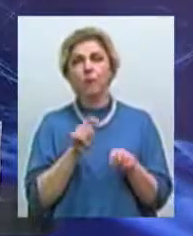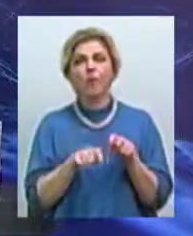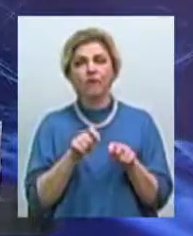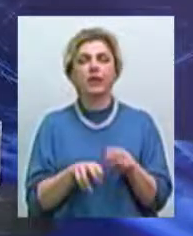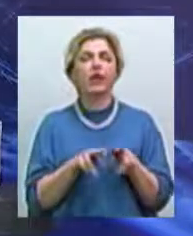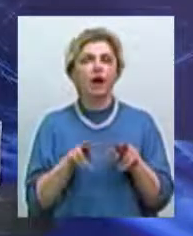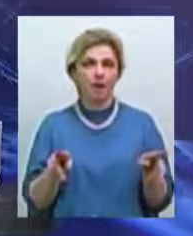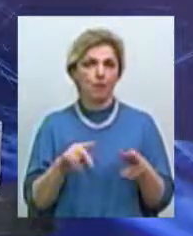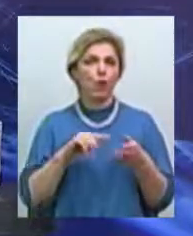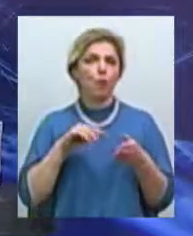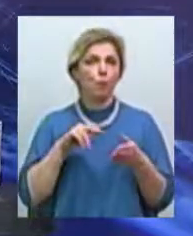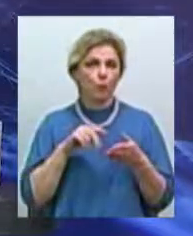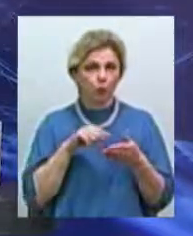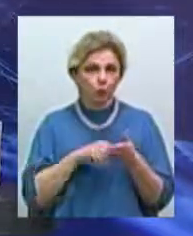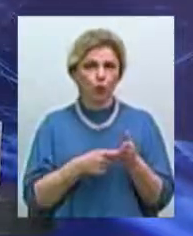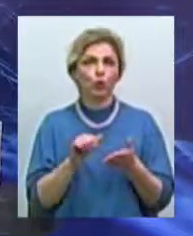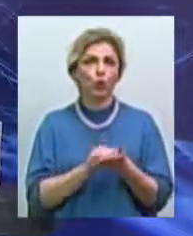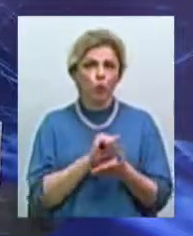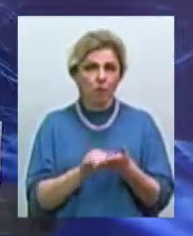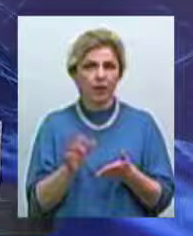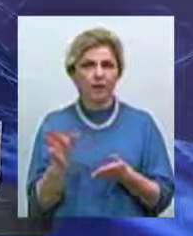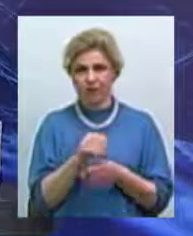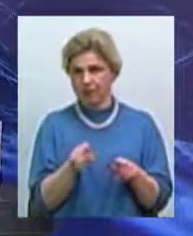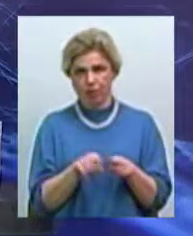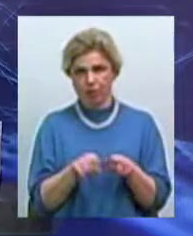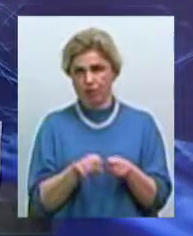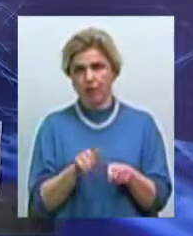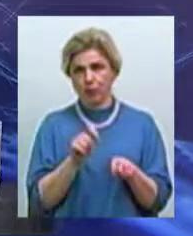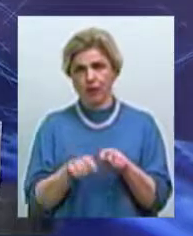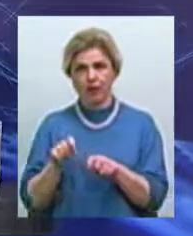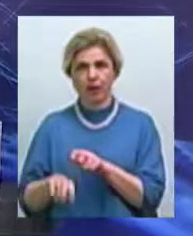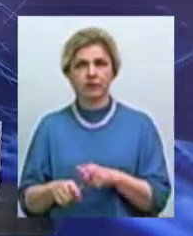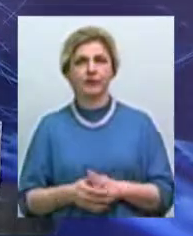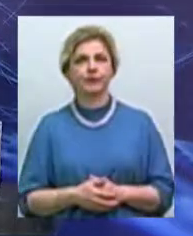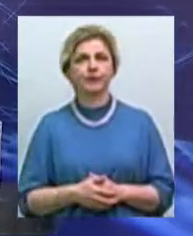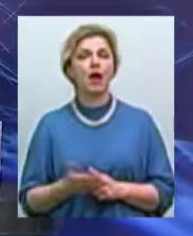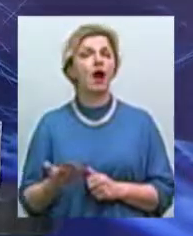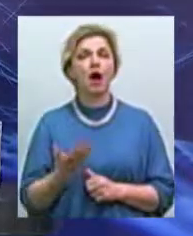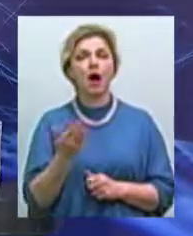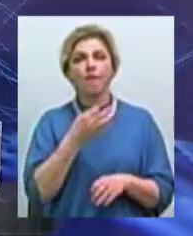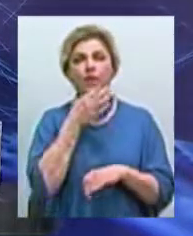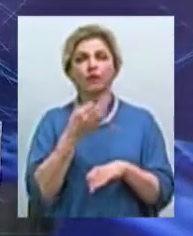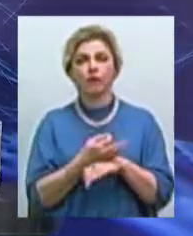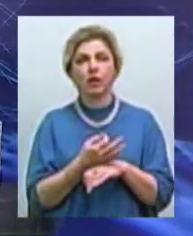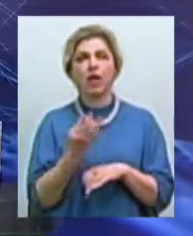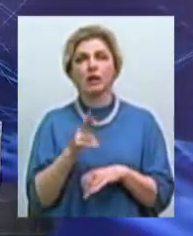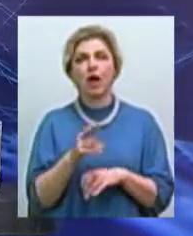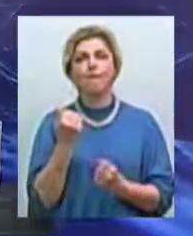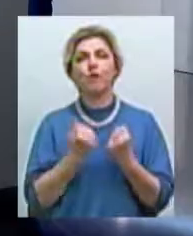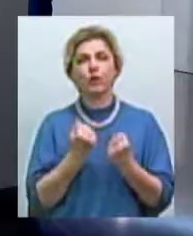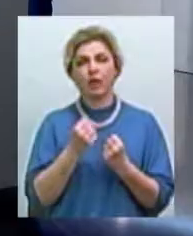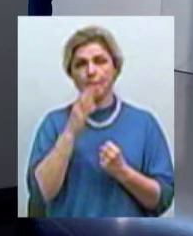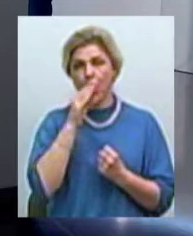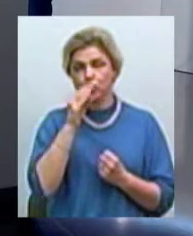самі пункти, ті самі документи перевіряються, ті, що повинні бути. А яка відповідальність передбачена для водіїв маршрутних таксі,